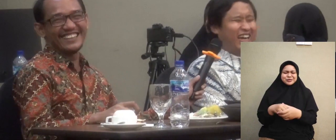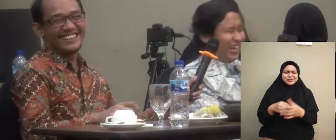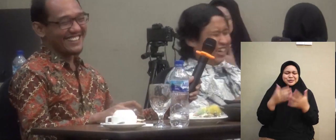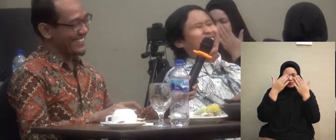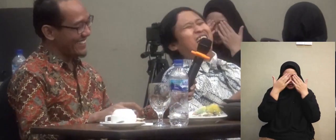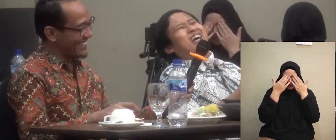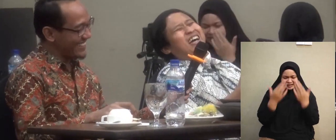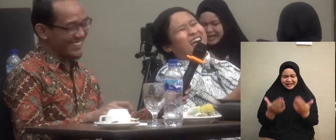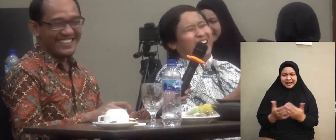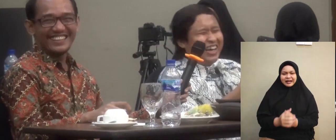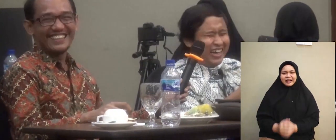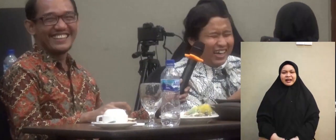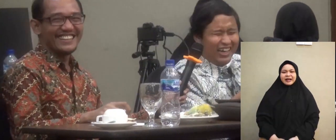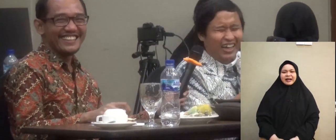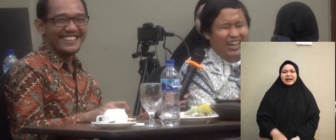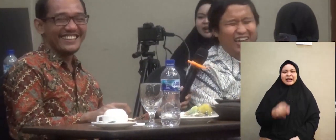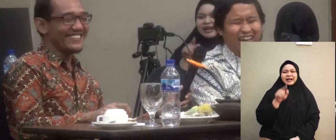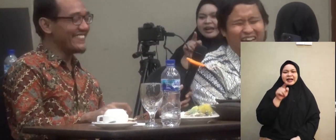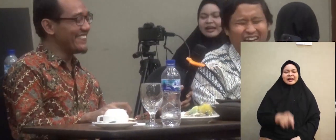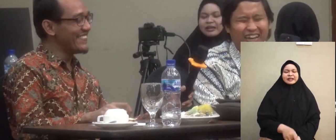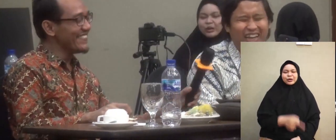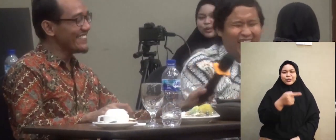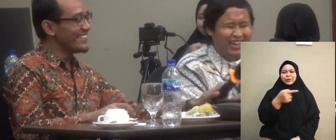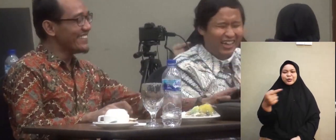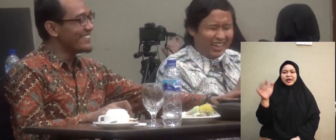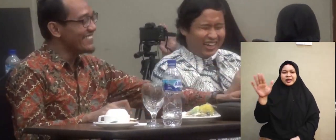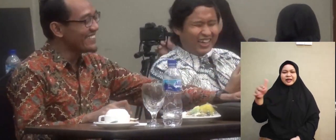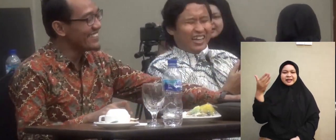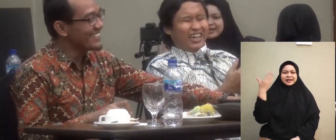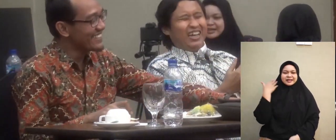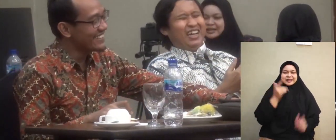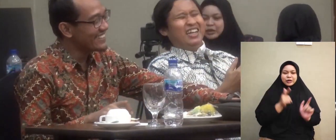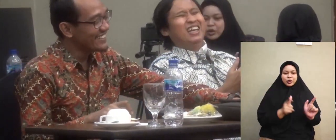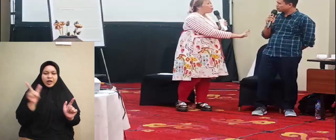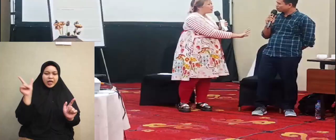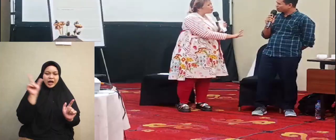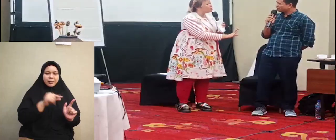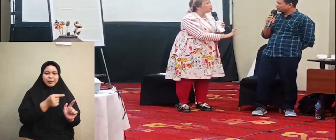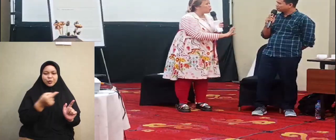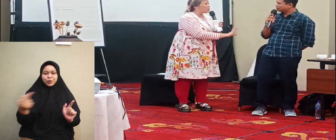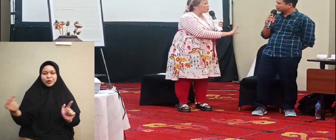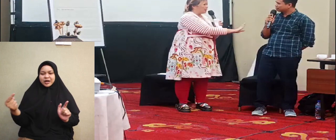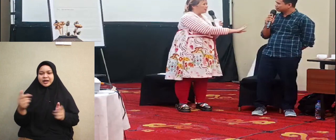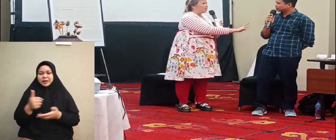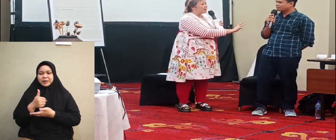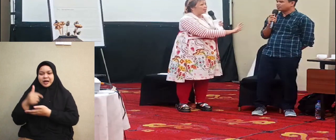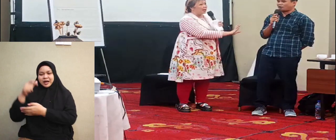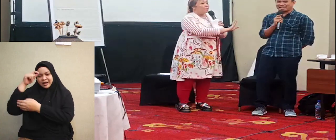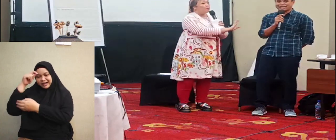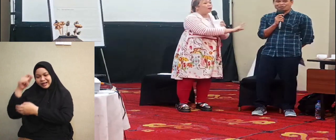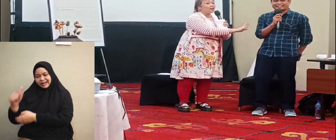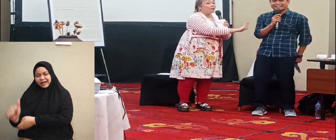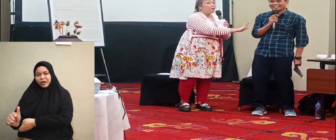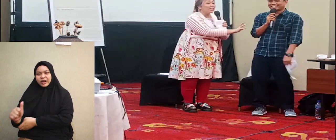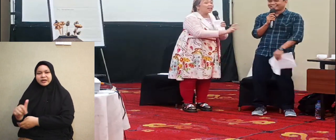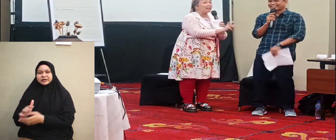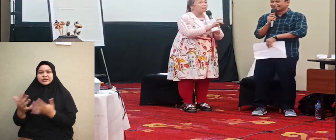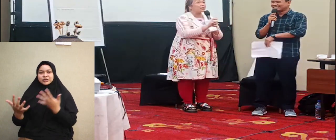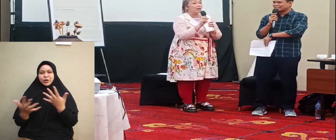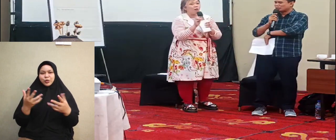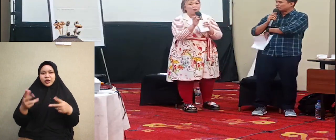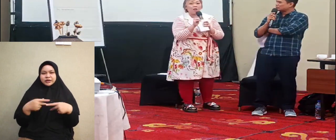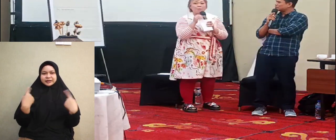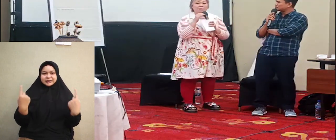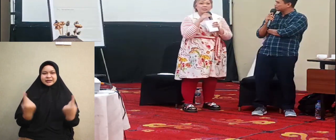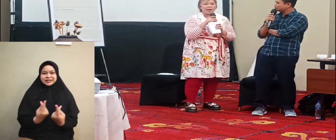mungkin gini mungkin yang kurang itu tadi senjatanya semuanya udah lengkap yang kurang itu reward Mas Jadi gini Mungkin kita